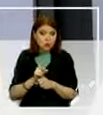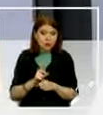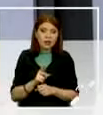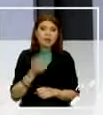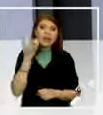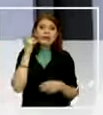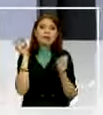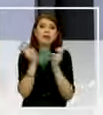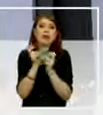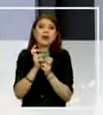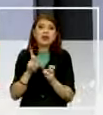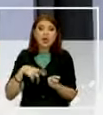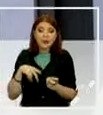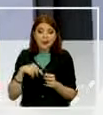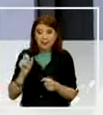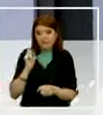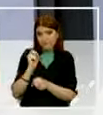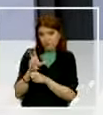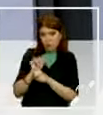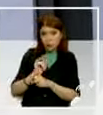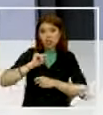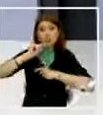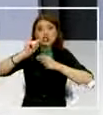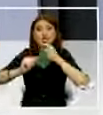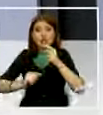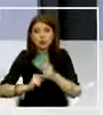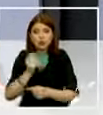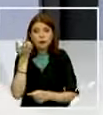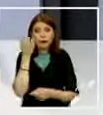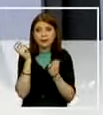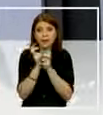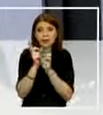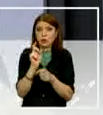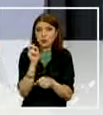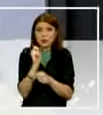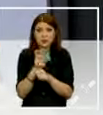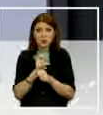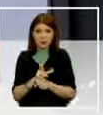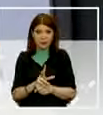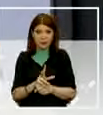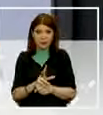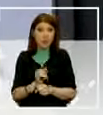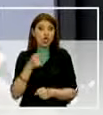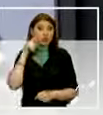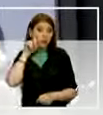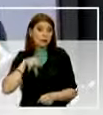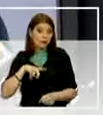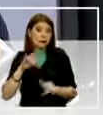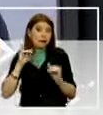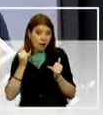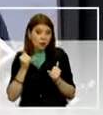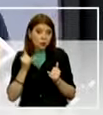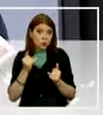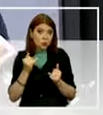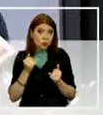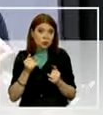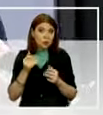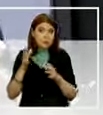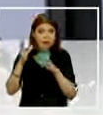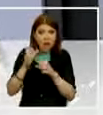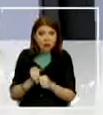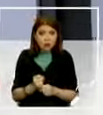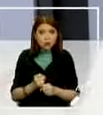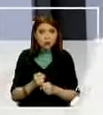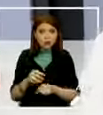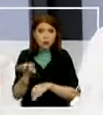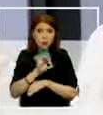energia este deja vândută și perioada următoare unde energia nu este vândută, și cred că este cazul să venim cu o perspectivă